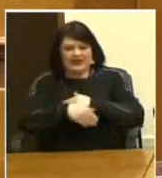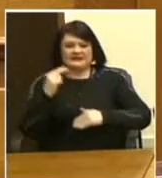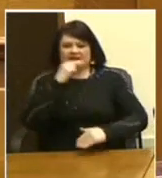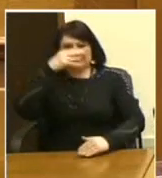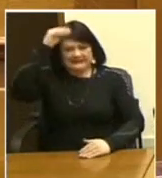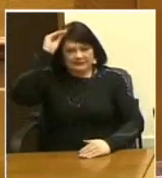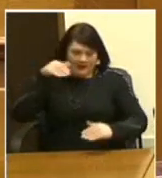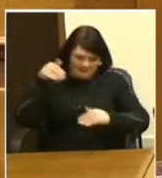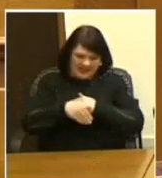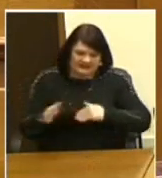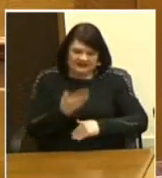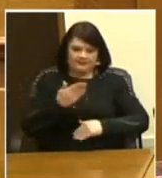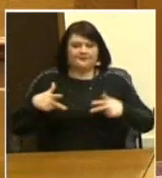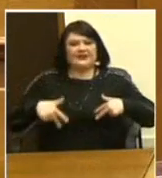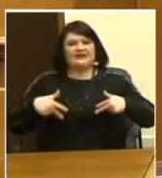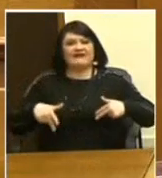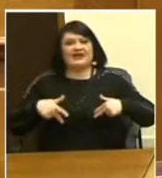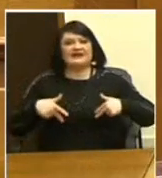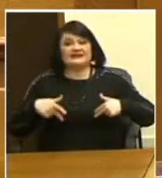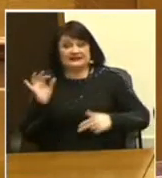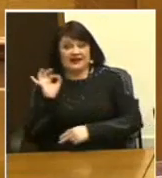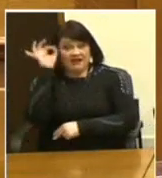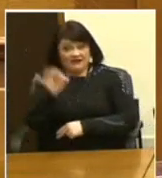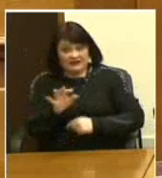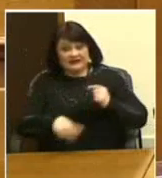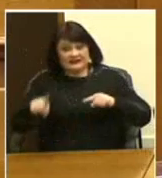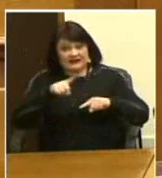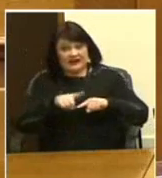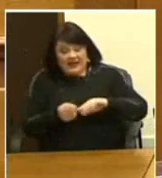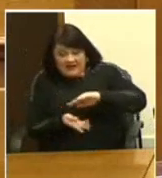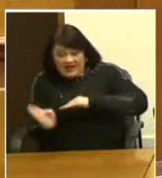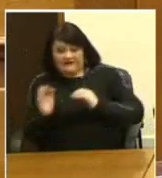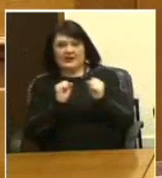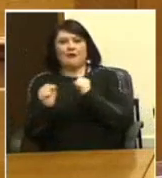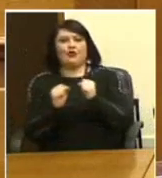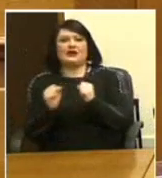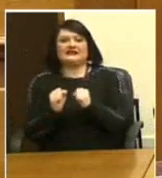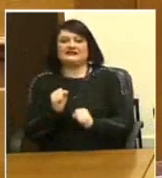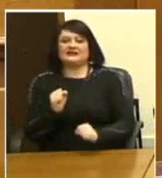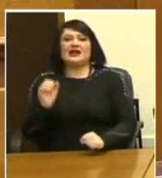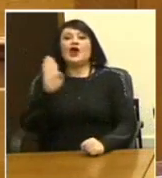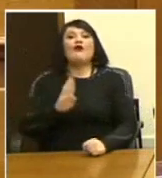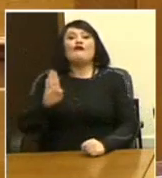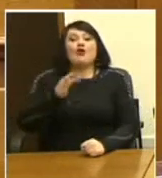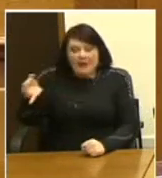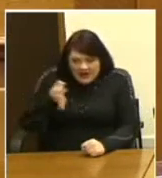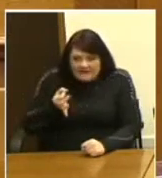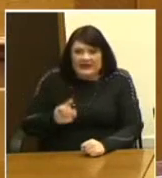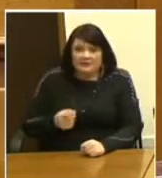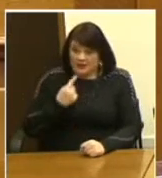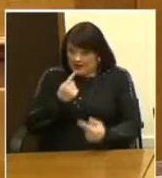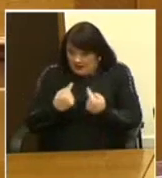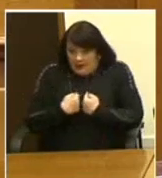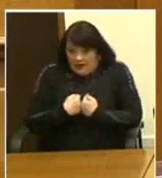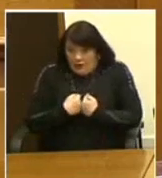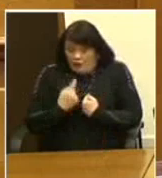Τσίπρα, η κυβέρνηση του οποίου οδήγησε την Ελλάδα έξω από την κρίση. Αυτά είπε ο κύριος Μπούλμαν. Δεν τα λέω εγώ. Δεν